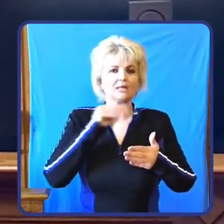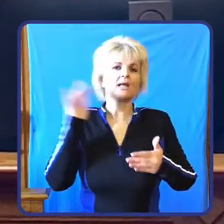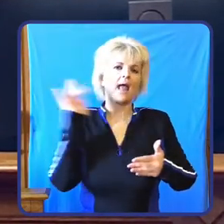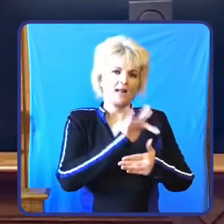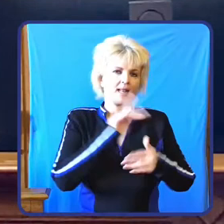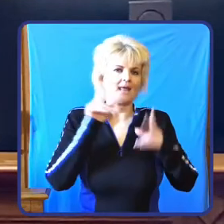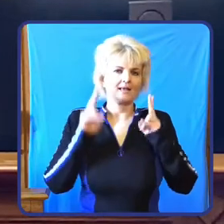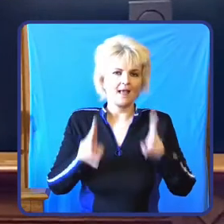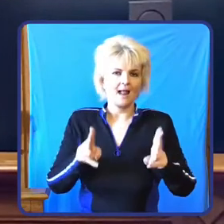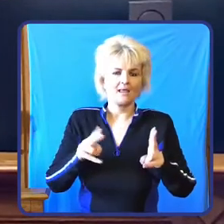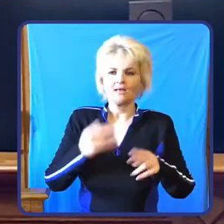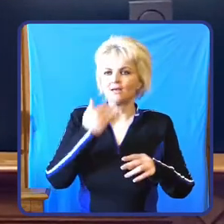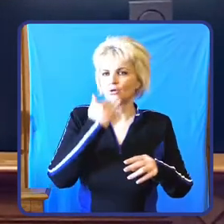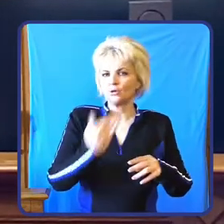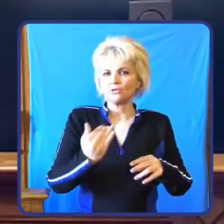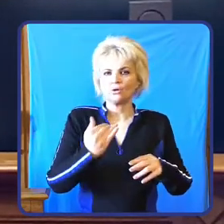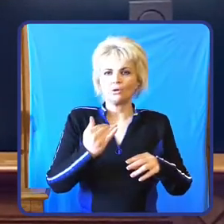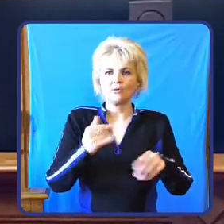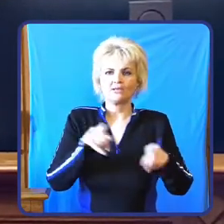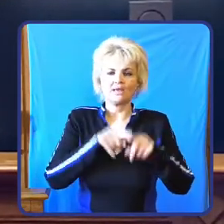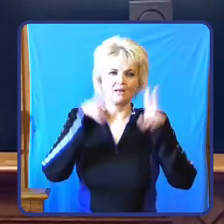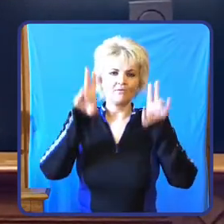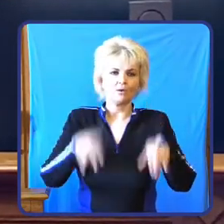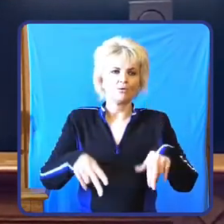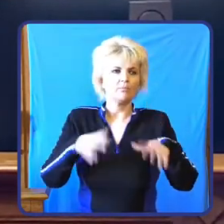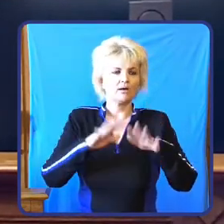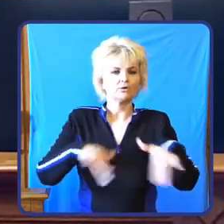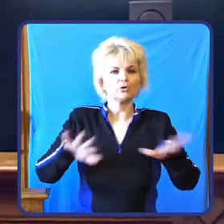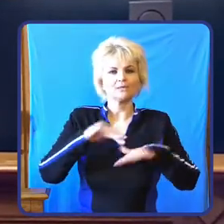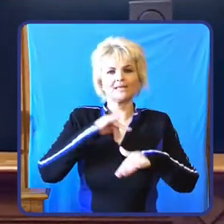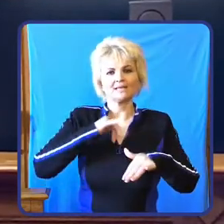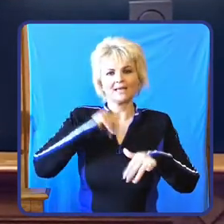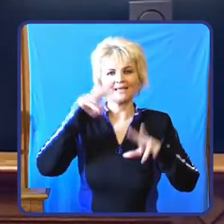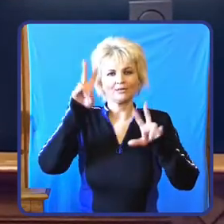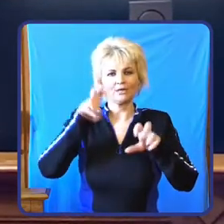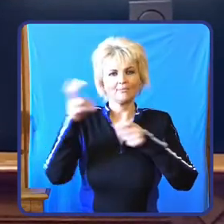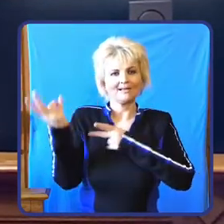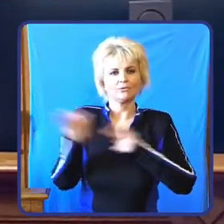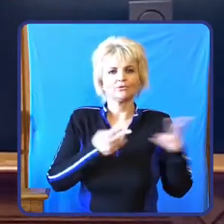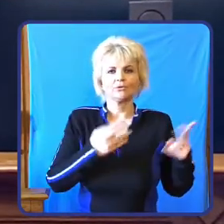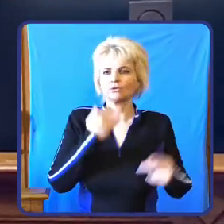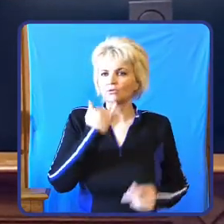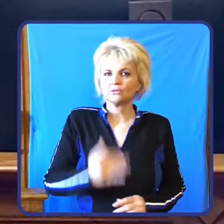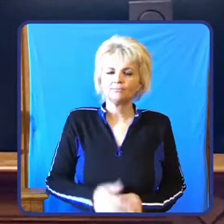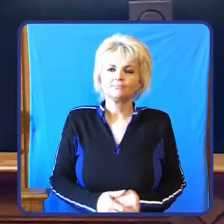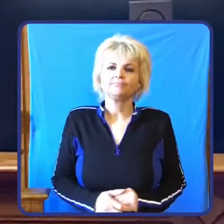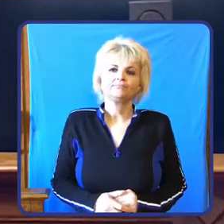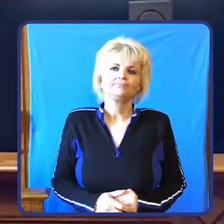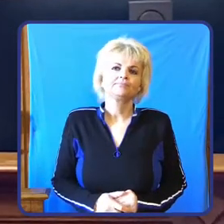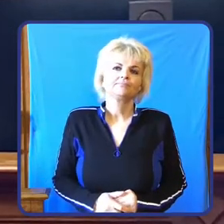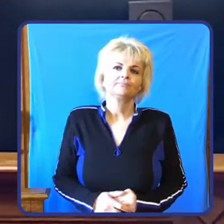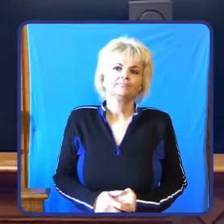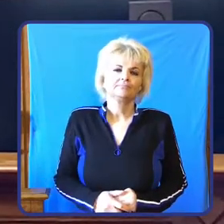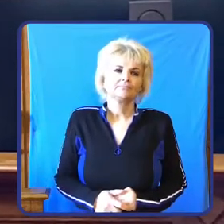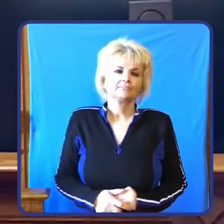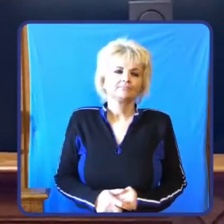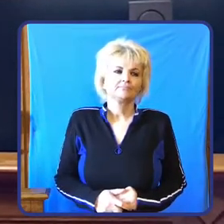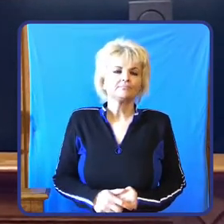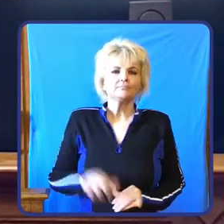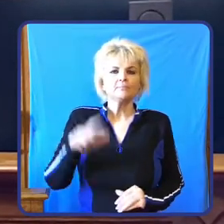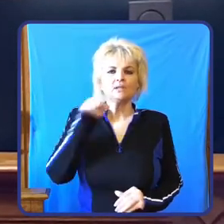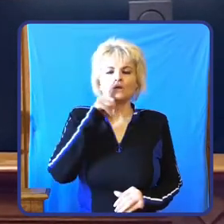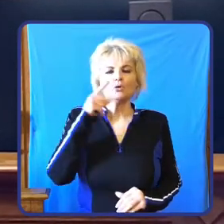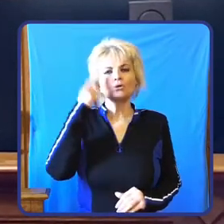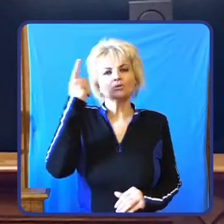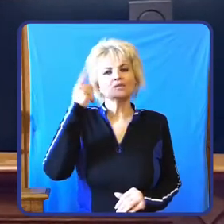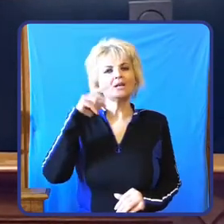szépen. Azt is köszönöm, hogy egy ilyen valóban közérdekű témát hozott ide. Köszönöm szépen. Bocsánat, Lőkösnél